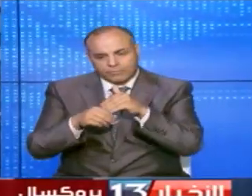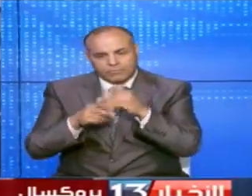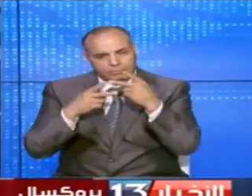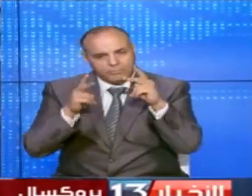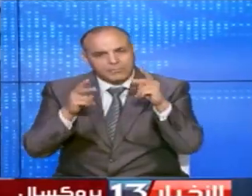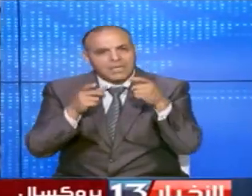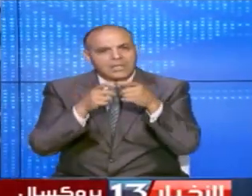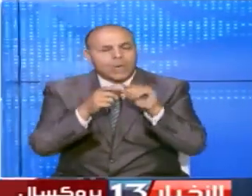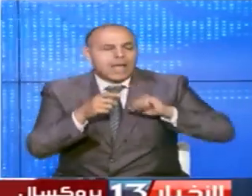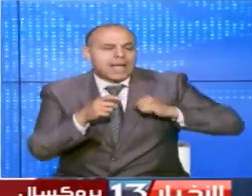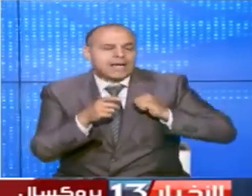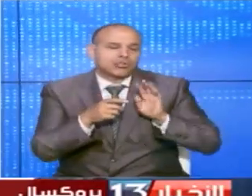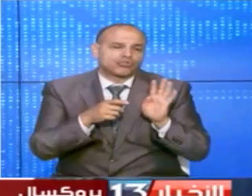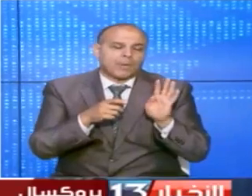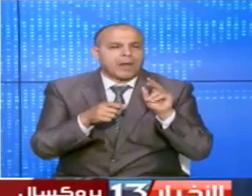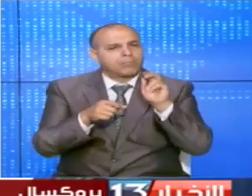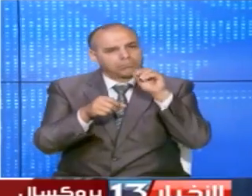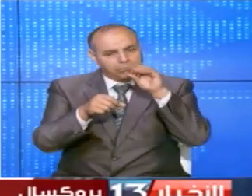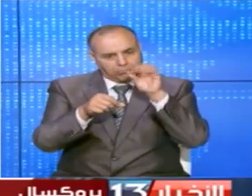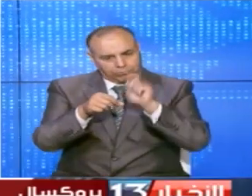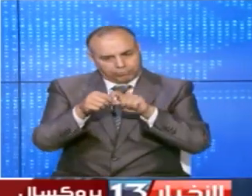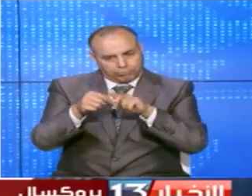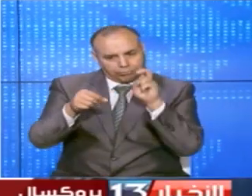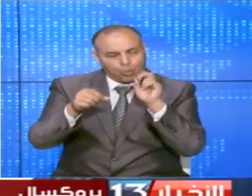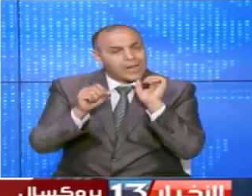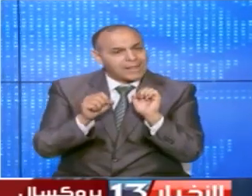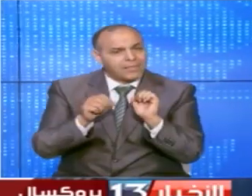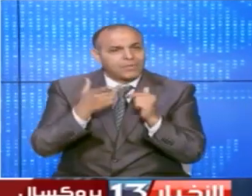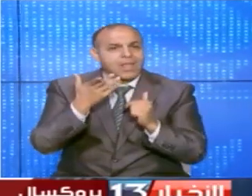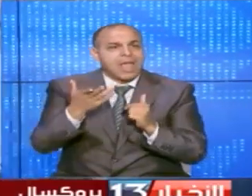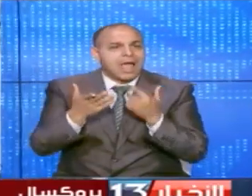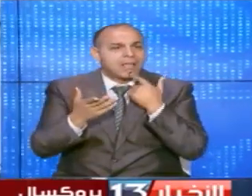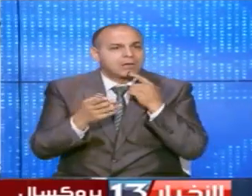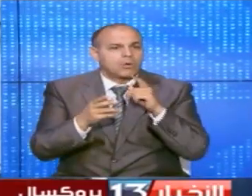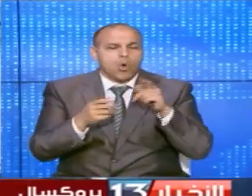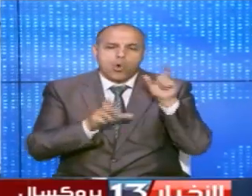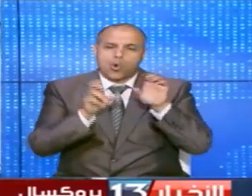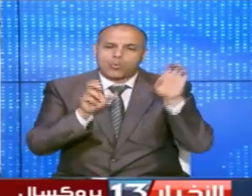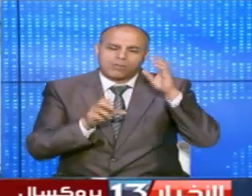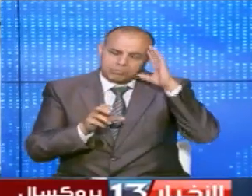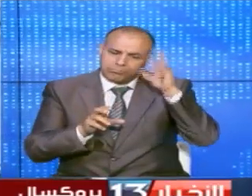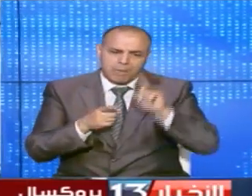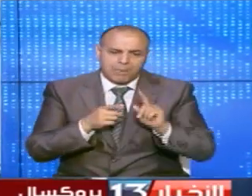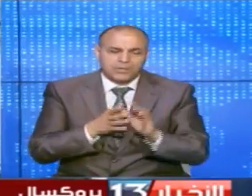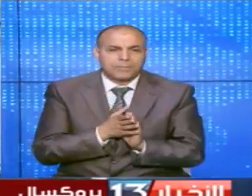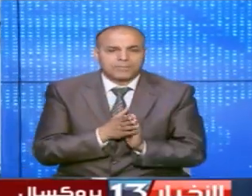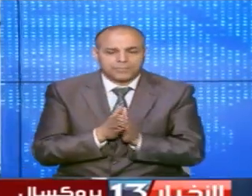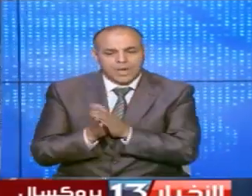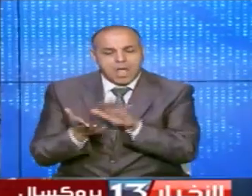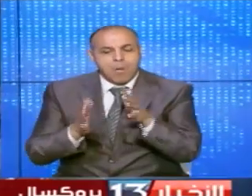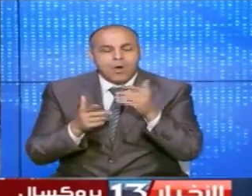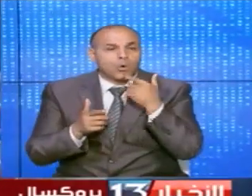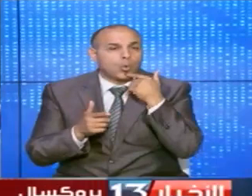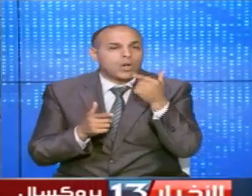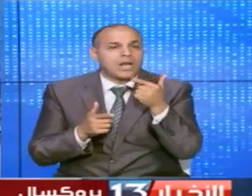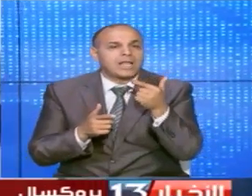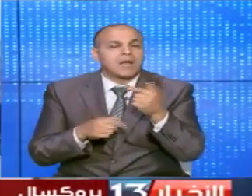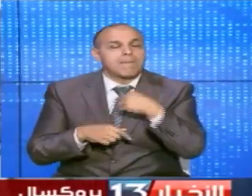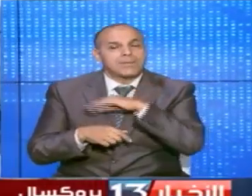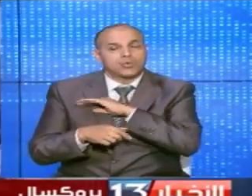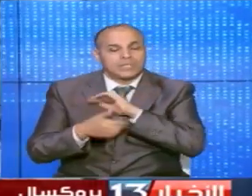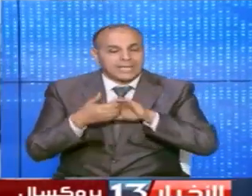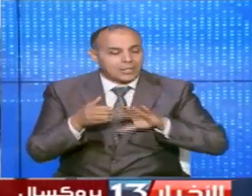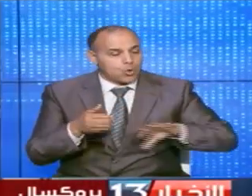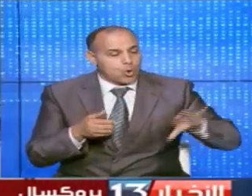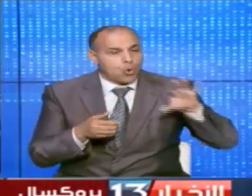لسلطات ايرلندا الشماليه بشان اتفاق الخروج وهو ما يرفضه الاوروبيون ومن المقرر ان يدي مفاوض الاتحاد